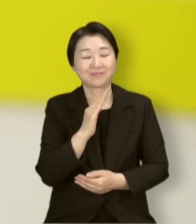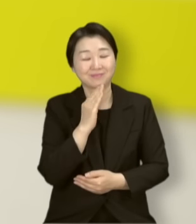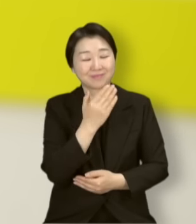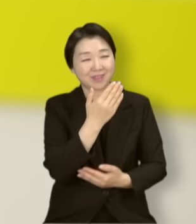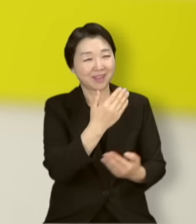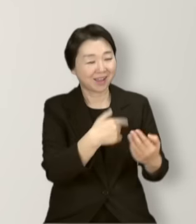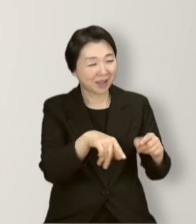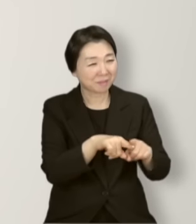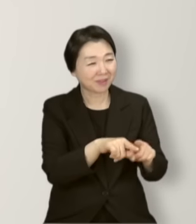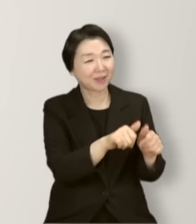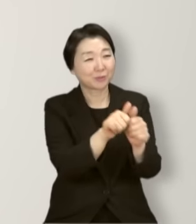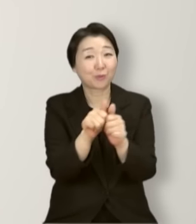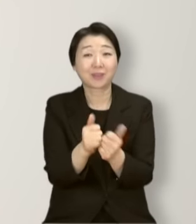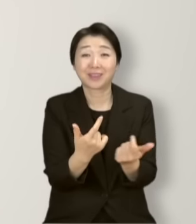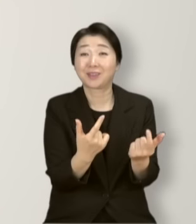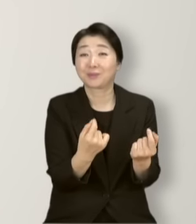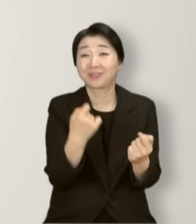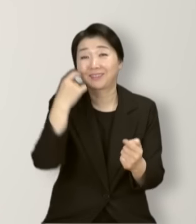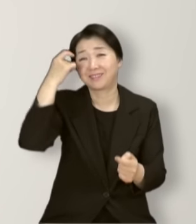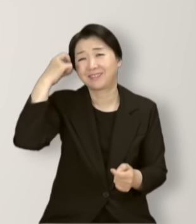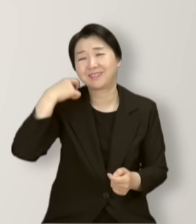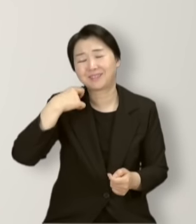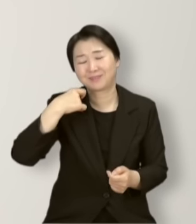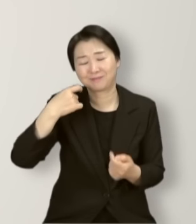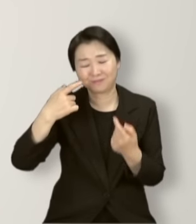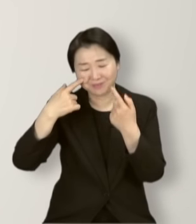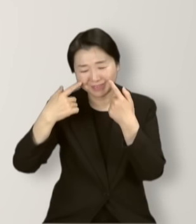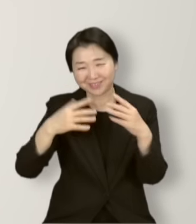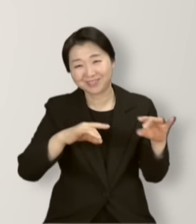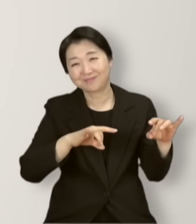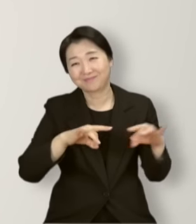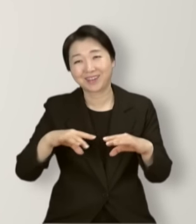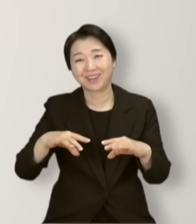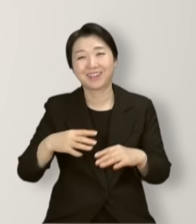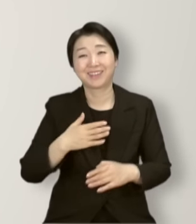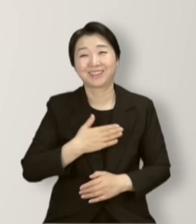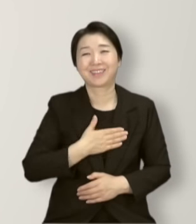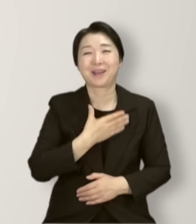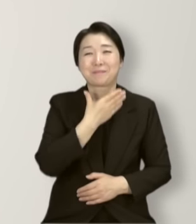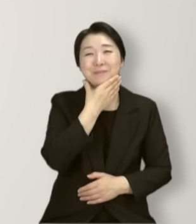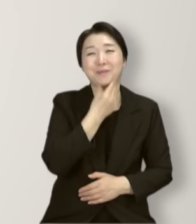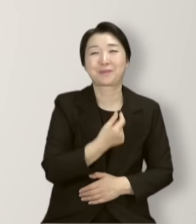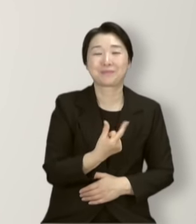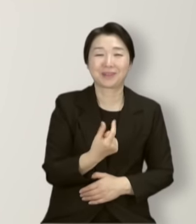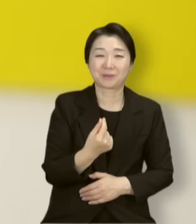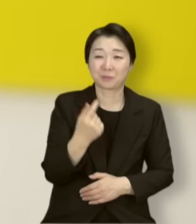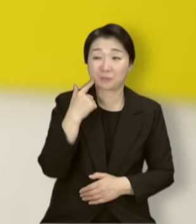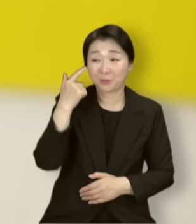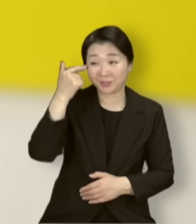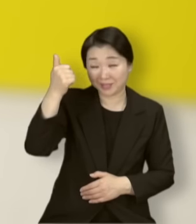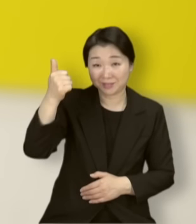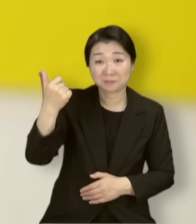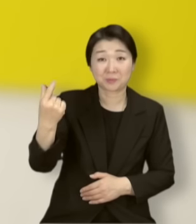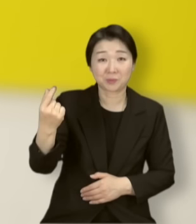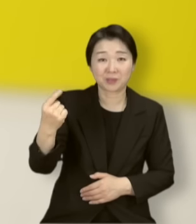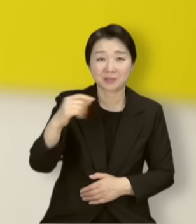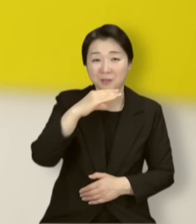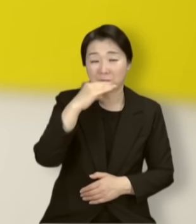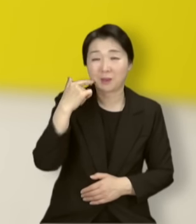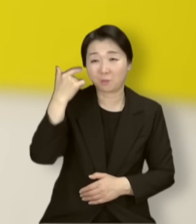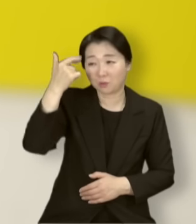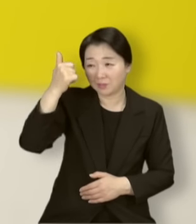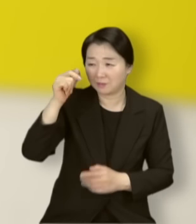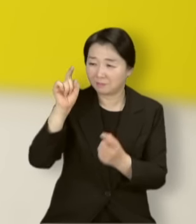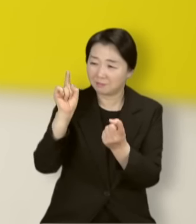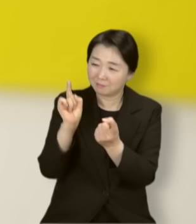함께 해주셨다라는 느낌이 저는 옵니다. 제가 복인 것 같고요. 네. 우리 목사님 같이 바른